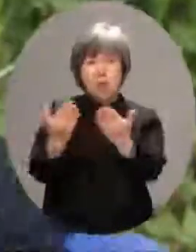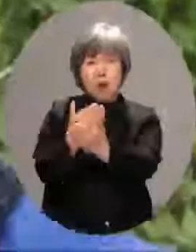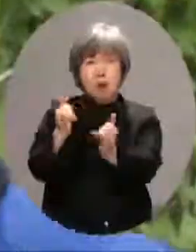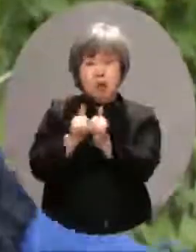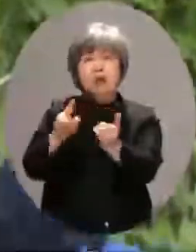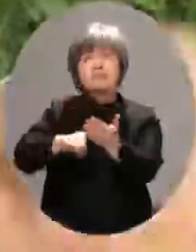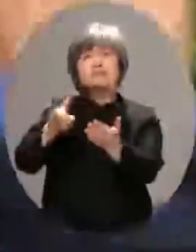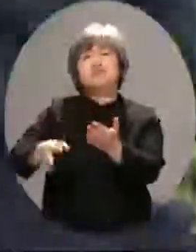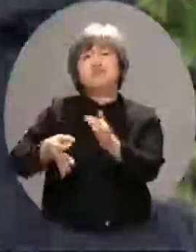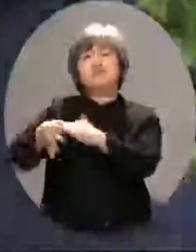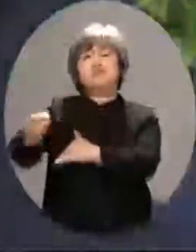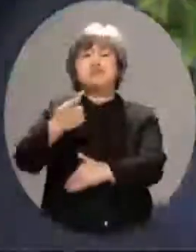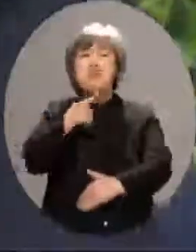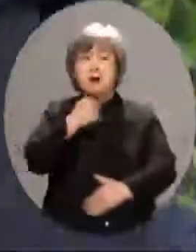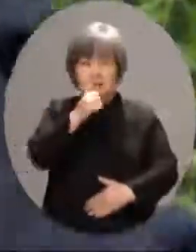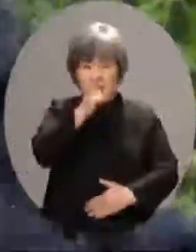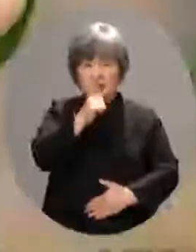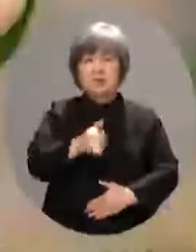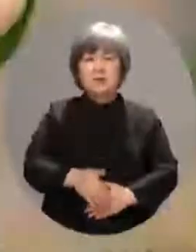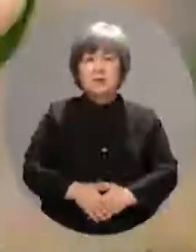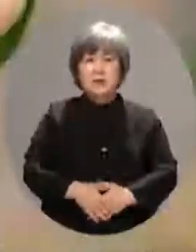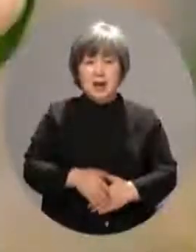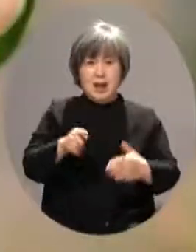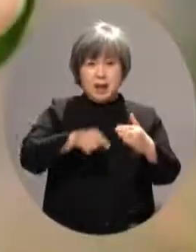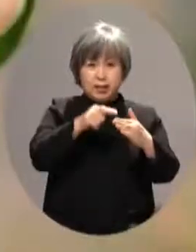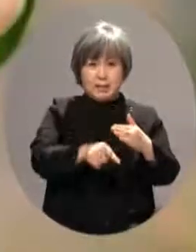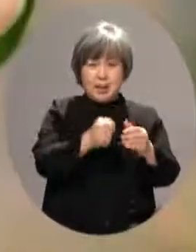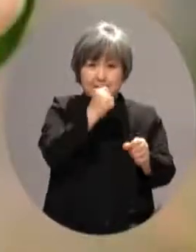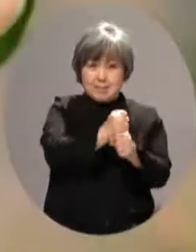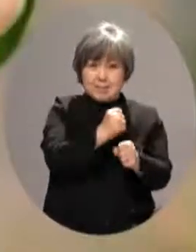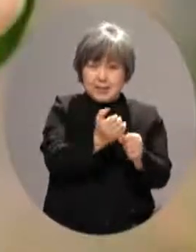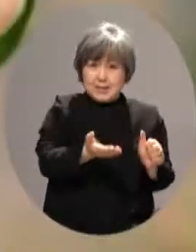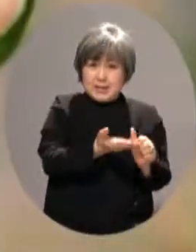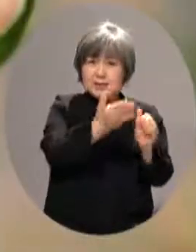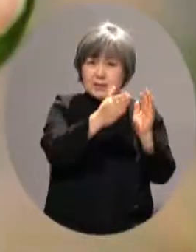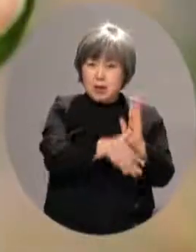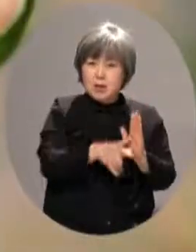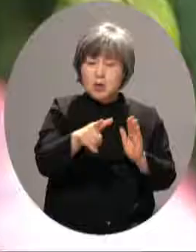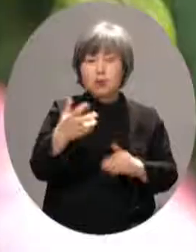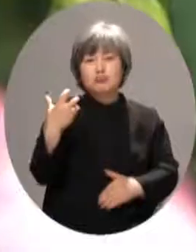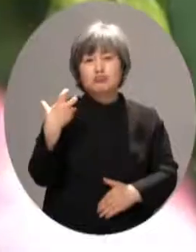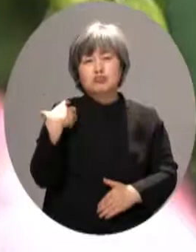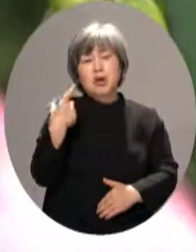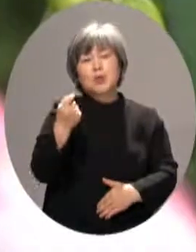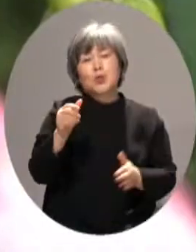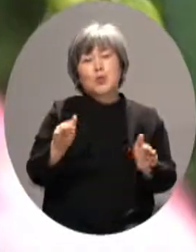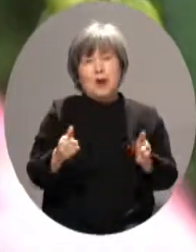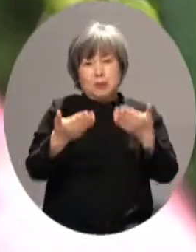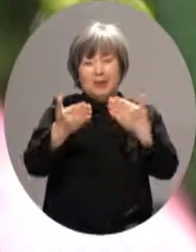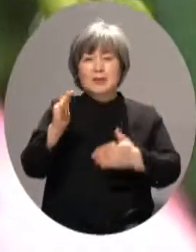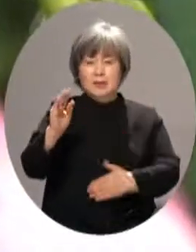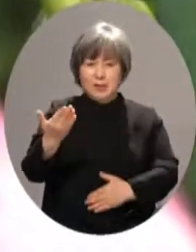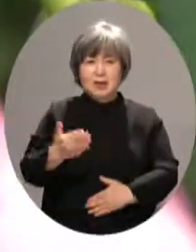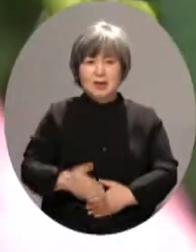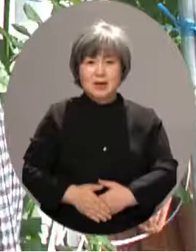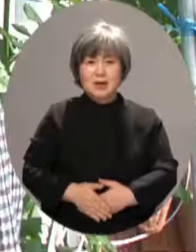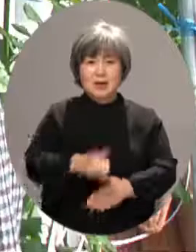로열티를 지불해야 합니다 국내개발 장미를 기를 때는 이런 부담을 질 필요가 없습니다